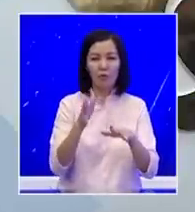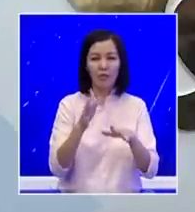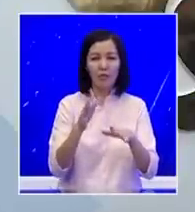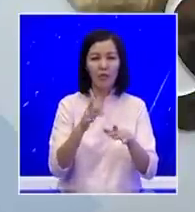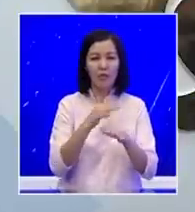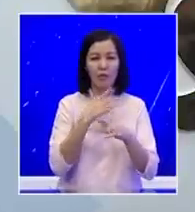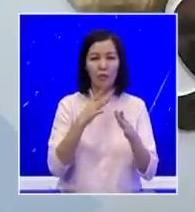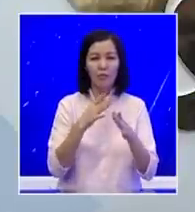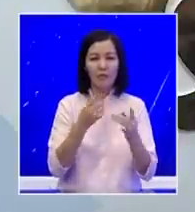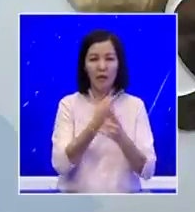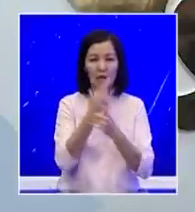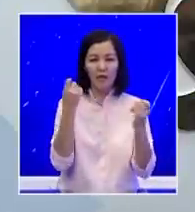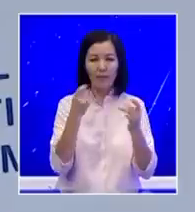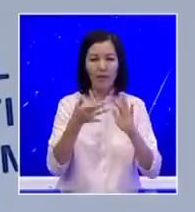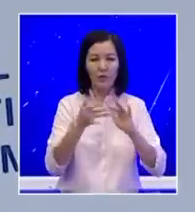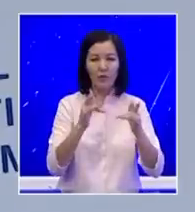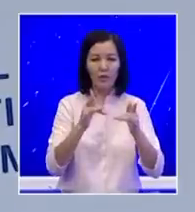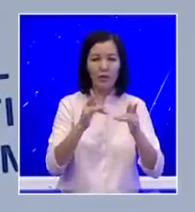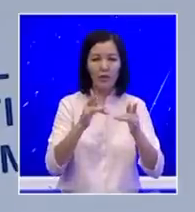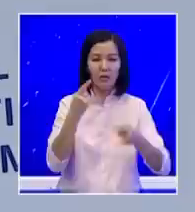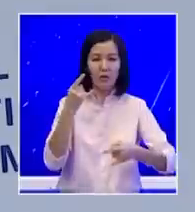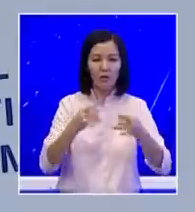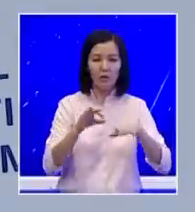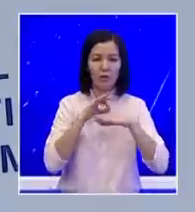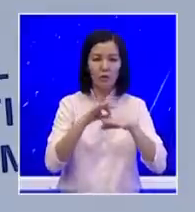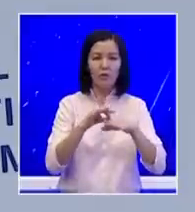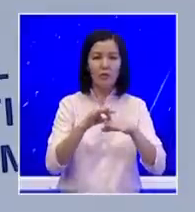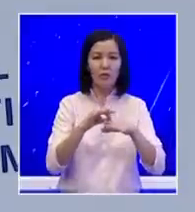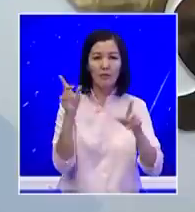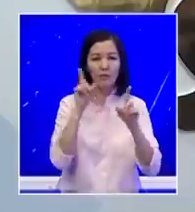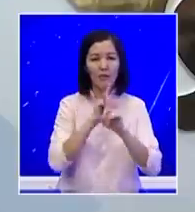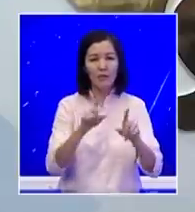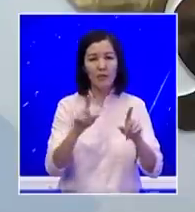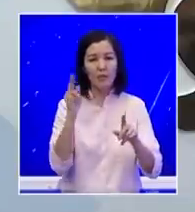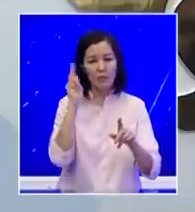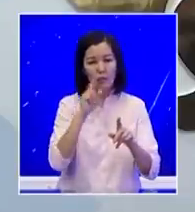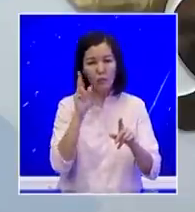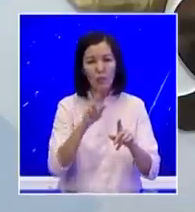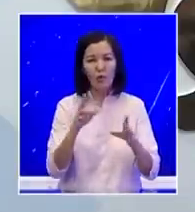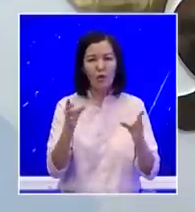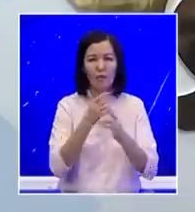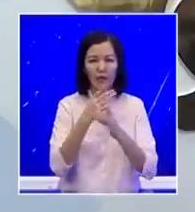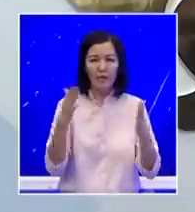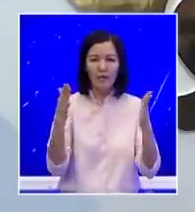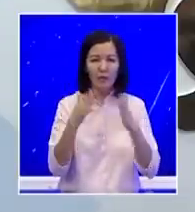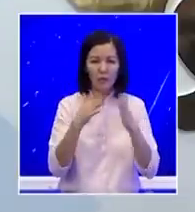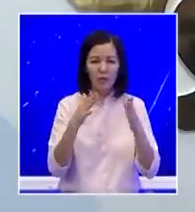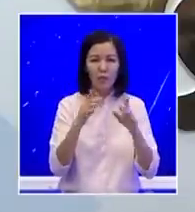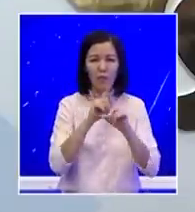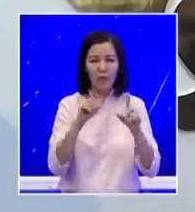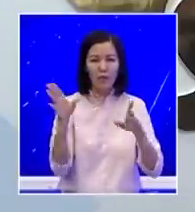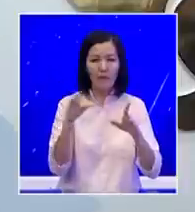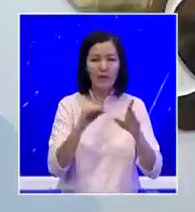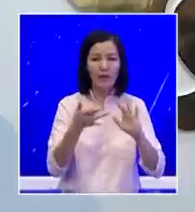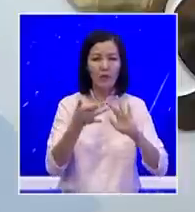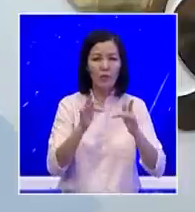жаңағы ақпараттық және онлайн режимінде өткізіледі. Мектеп тарапынан оқу орындары бойынша мәдени ошақтарында онлайн